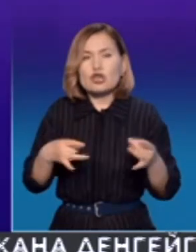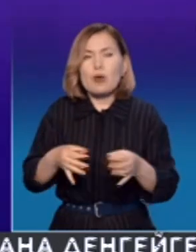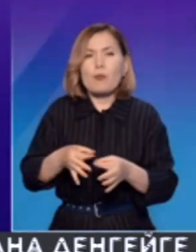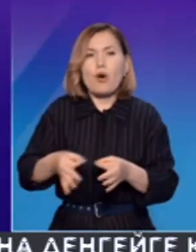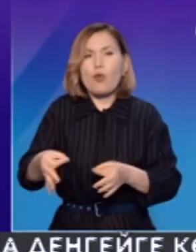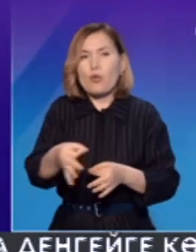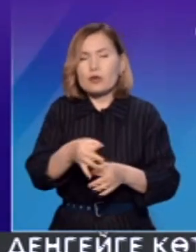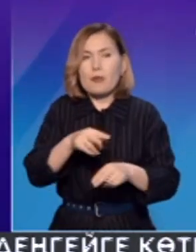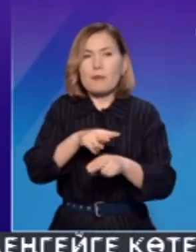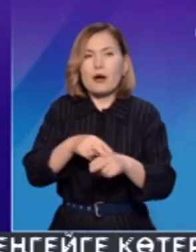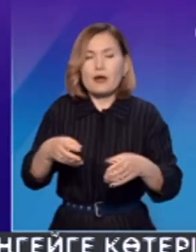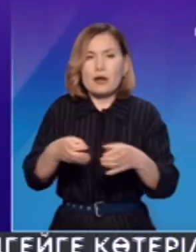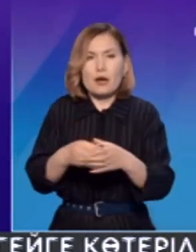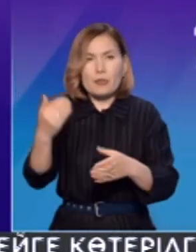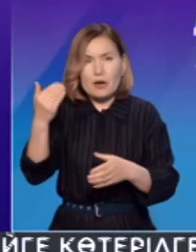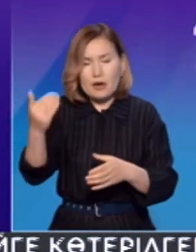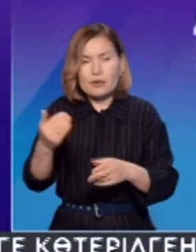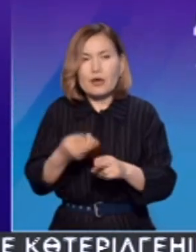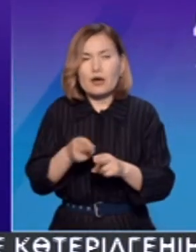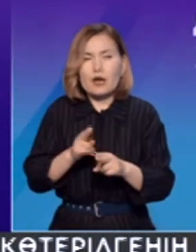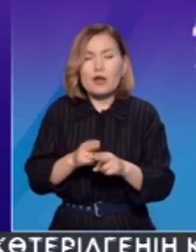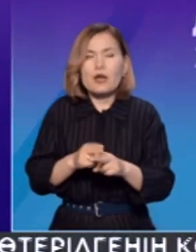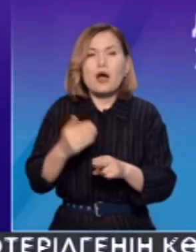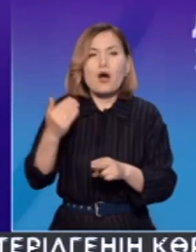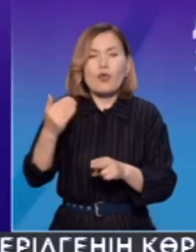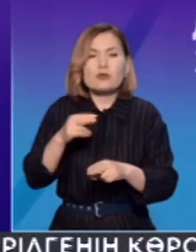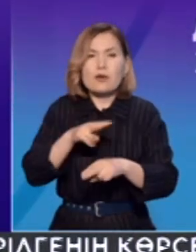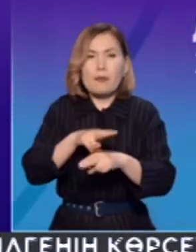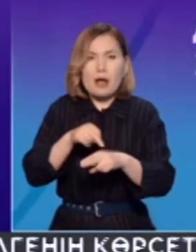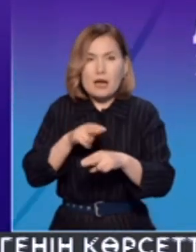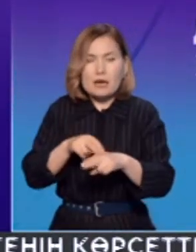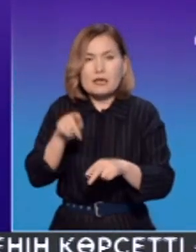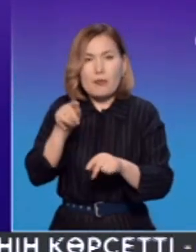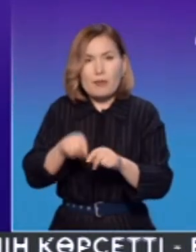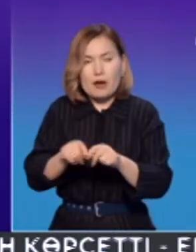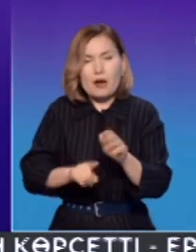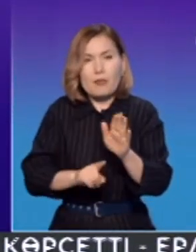полиция департаменті өзіндік қауіпсіздік басқармасының қызметкерлері